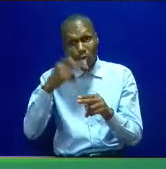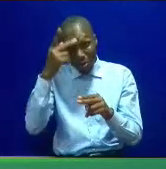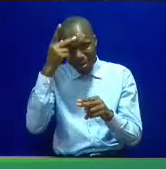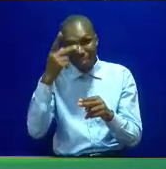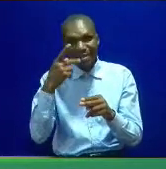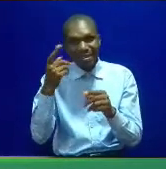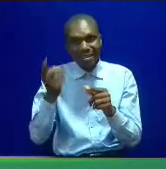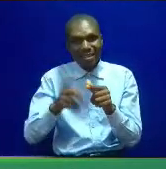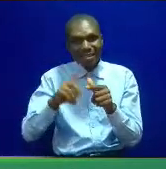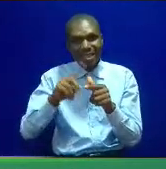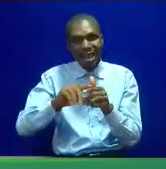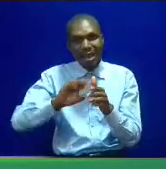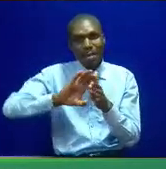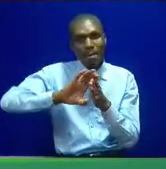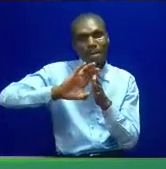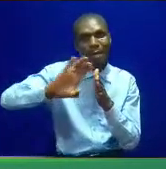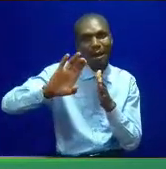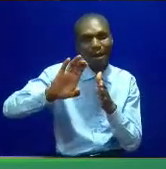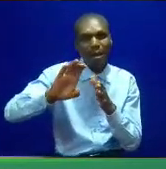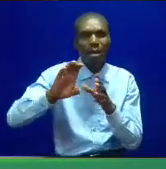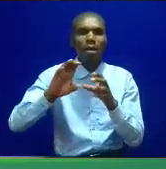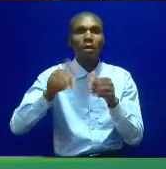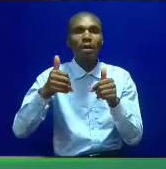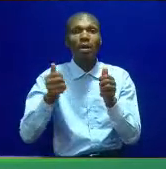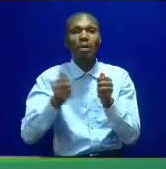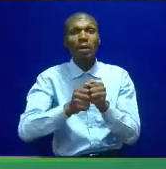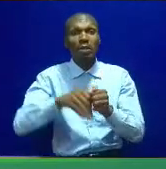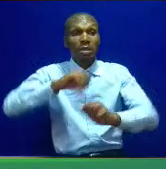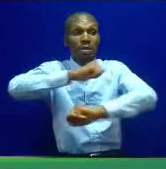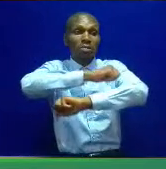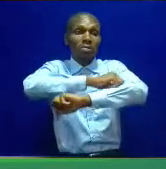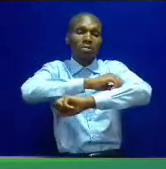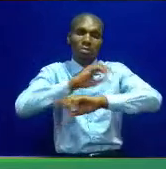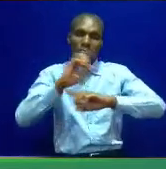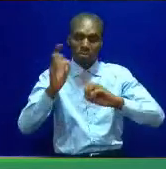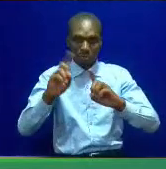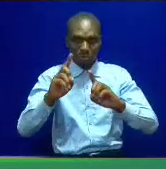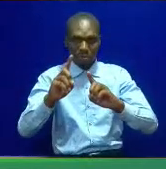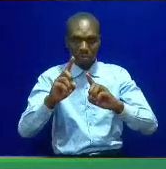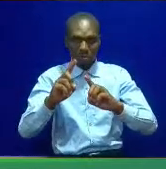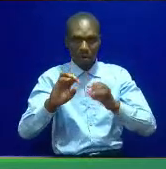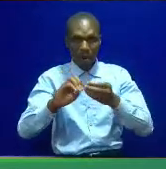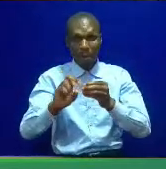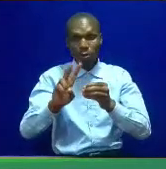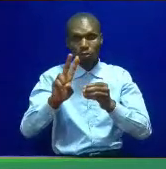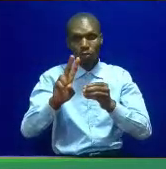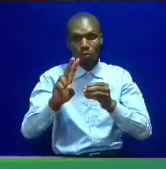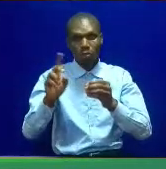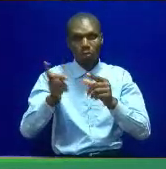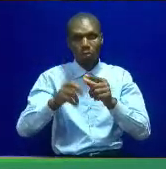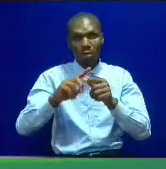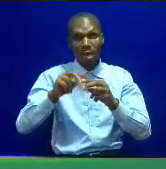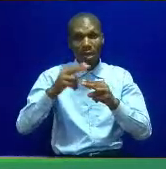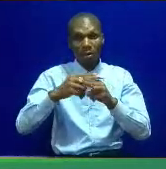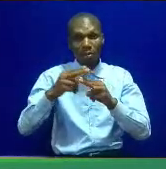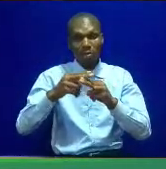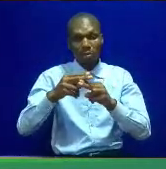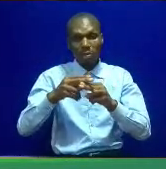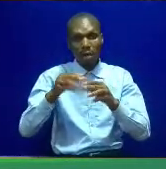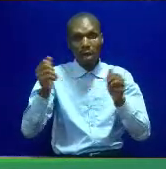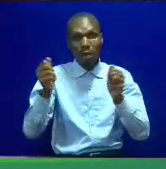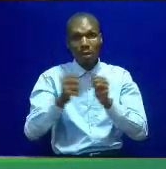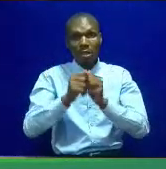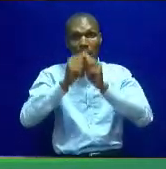iga mbara irana no ma sa mangane school na kabere kera tu achi koi kanga koi katora mangane